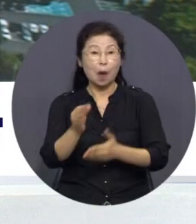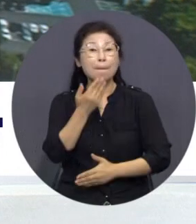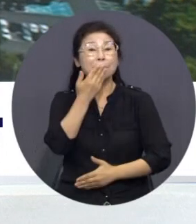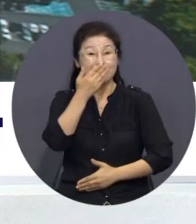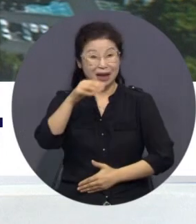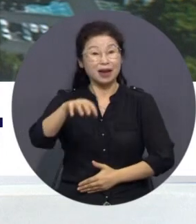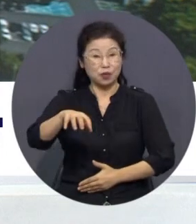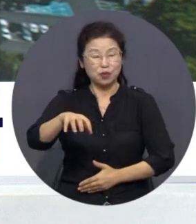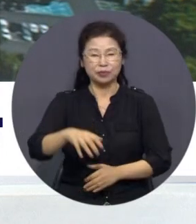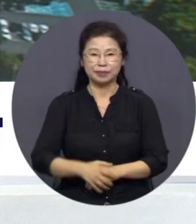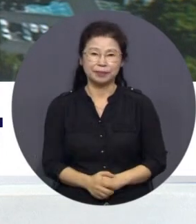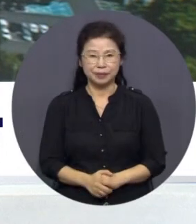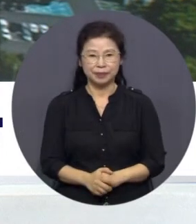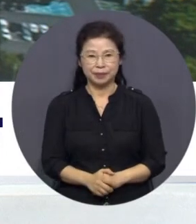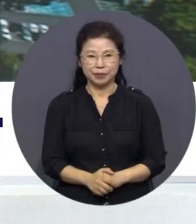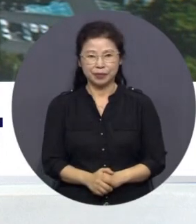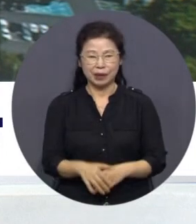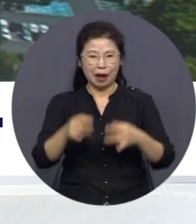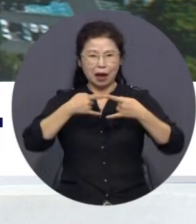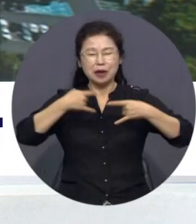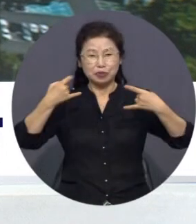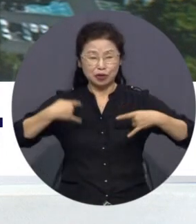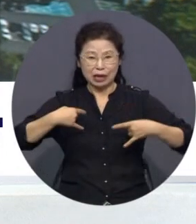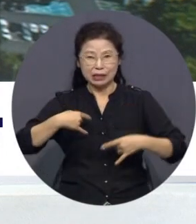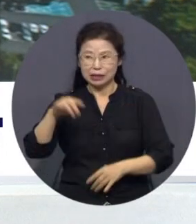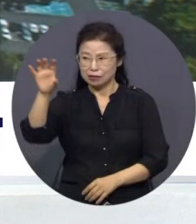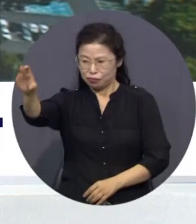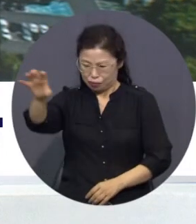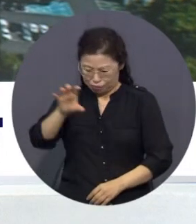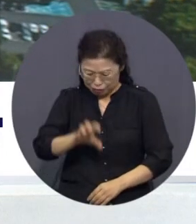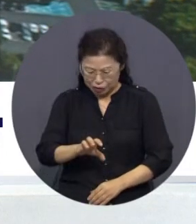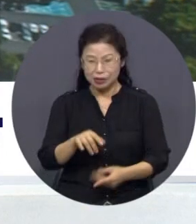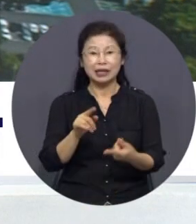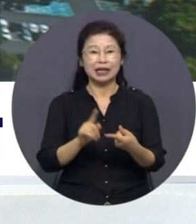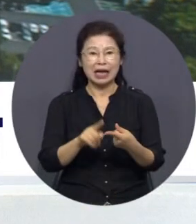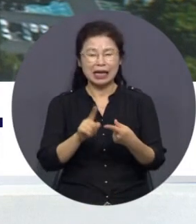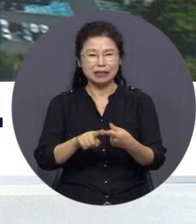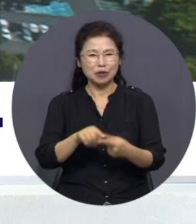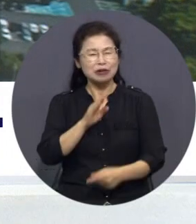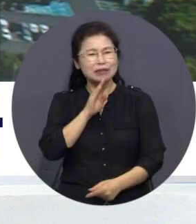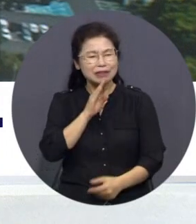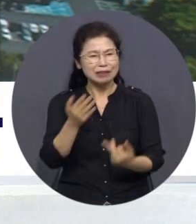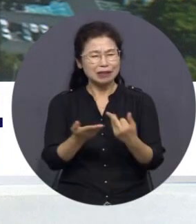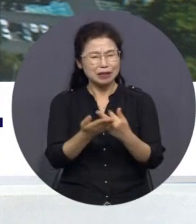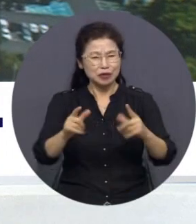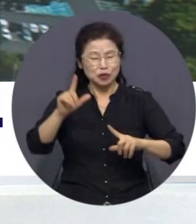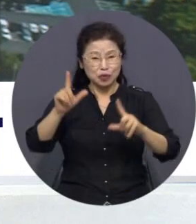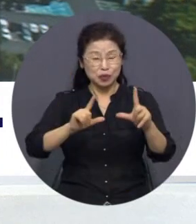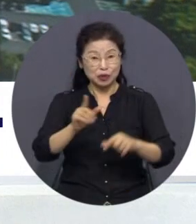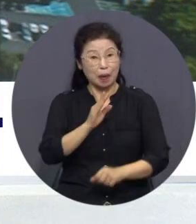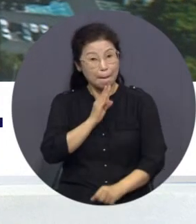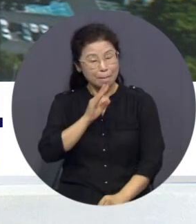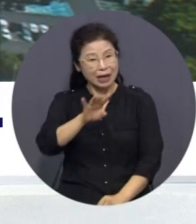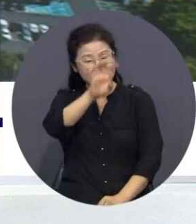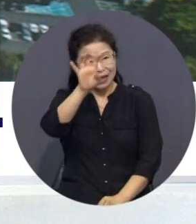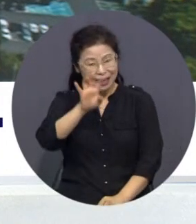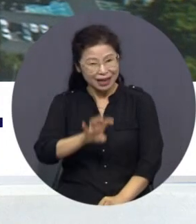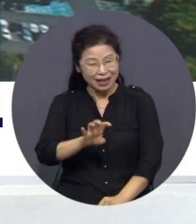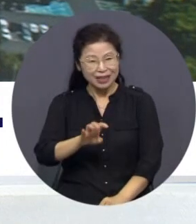있도록 만든다는 건데요. 이 프랑스 파리에서 시작된 정책인데 과연 제주의 현실에서